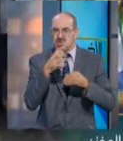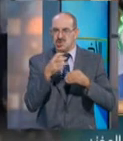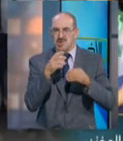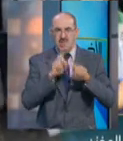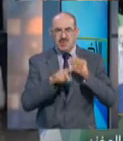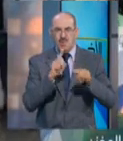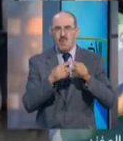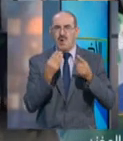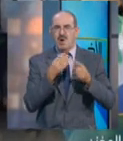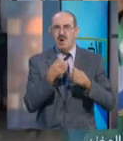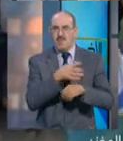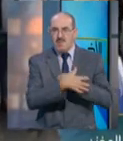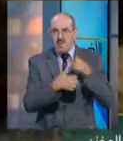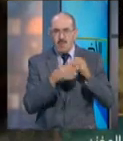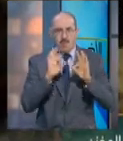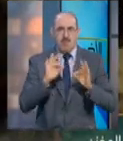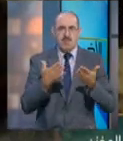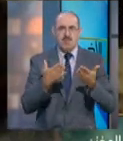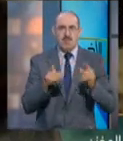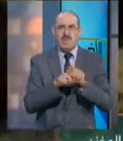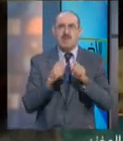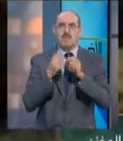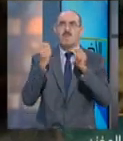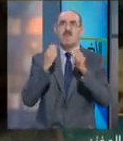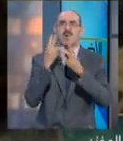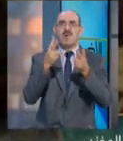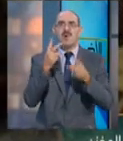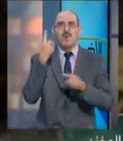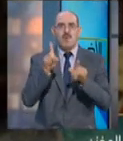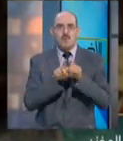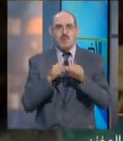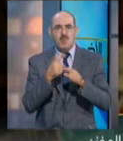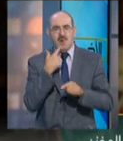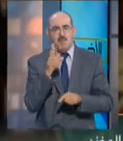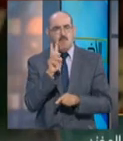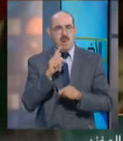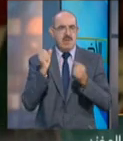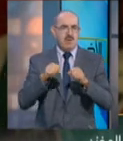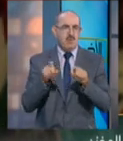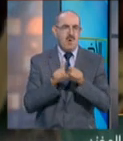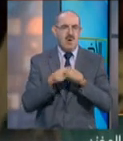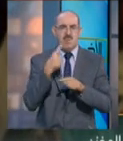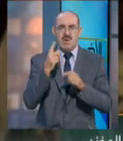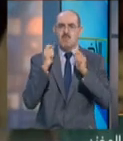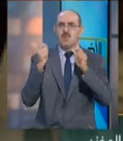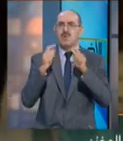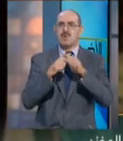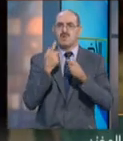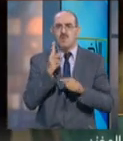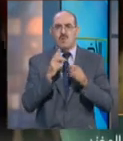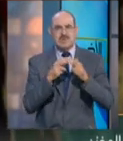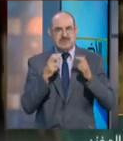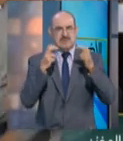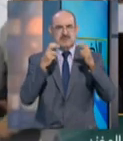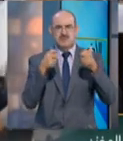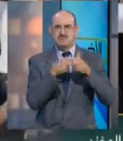نعبروا على الرفض ديالنا لهذيك الزيادات الهزيلة اللي ما تتناسبش مع الحجم ديال ديال ديال الارتفاع ديال